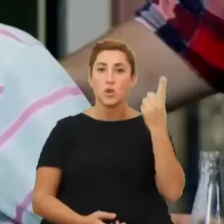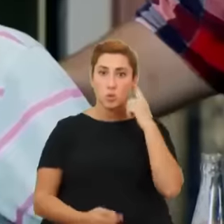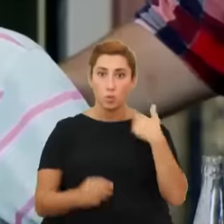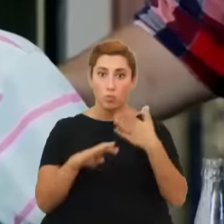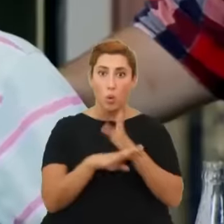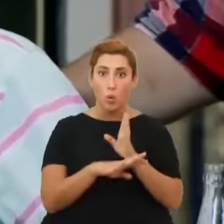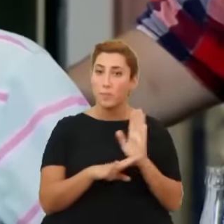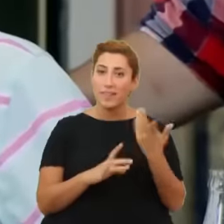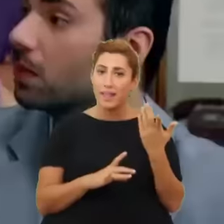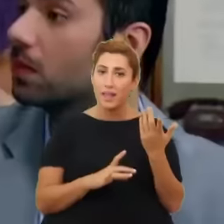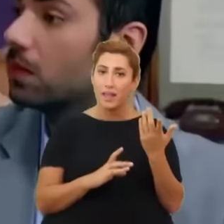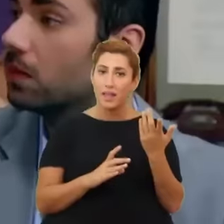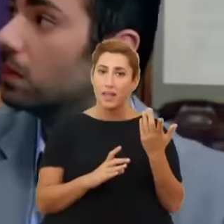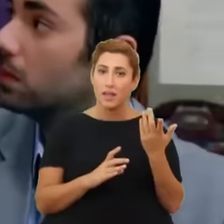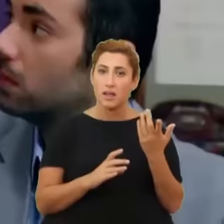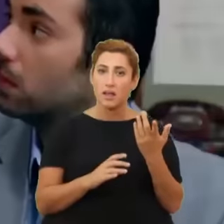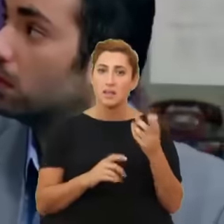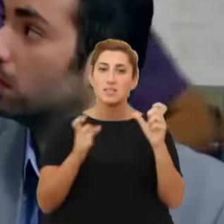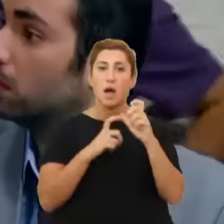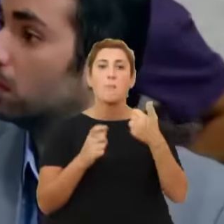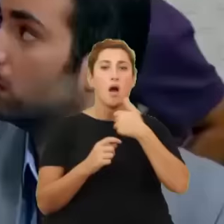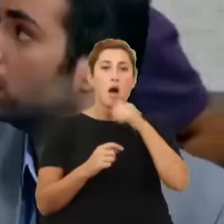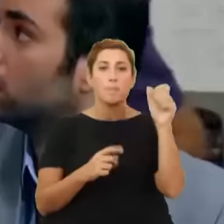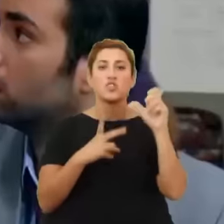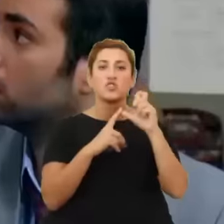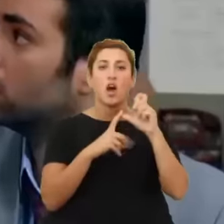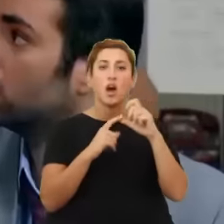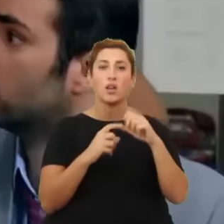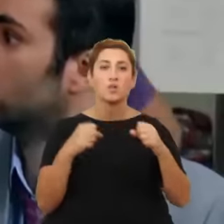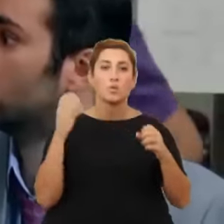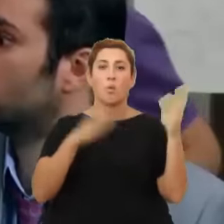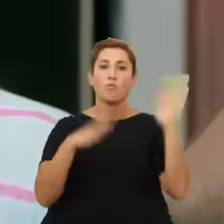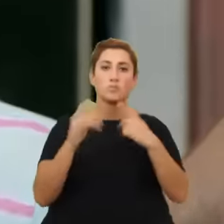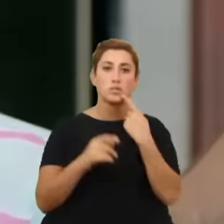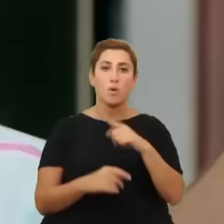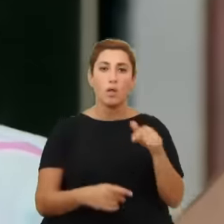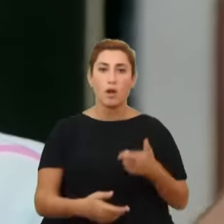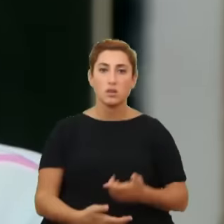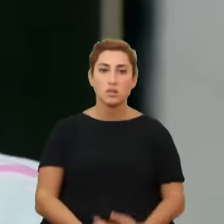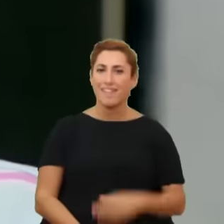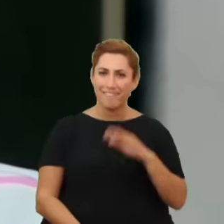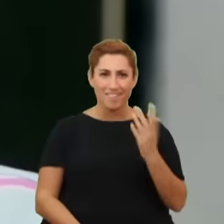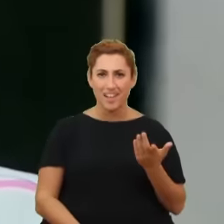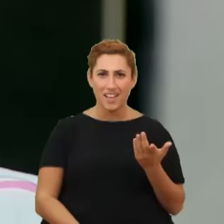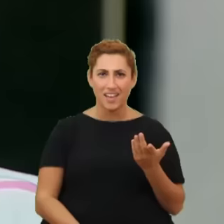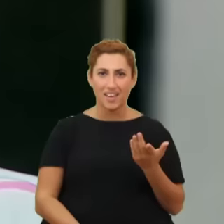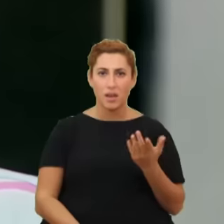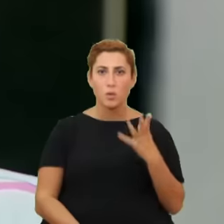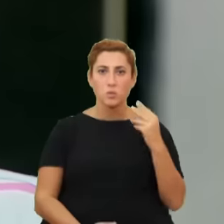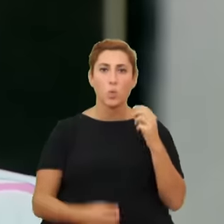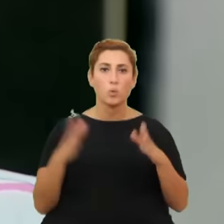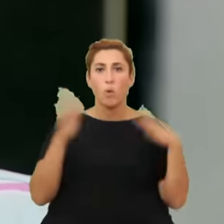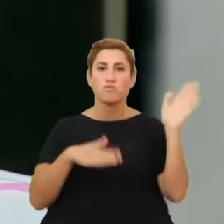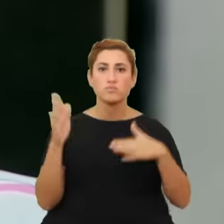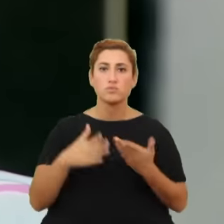duydum. Doğru mu? Ne o? Sami abi Şahin'in ağzını burnunu kırmış diyorlar. Ne? Bayağı